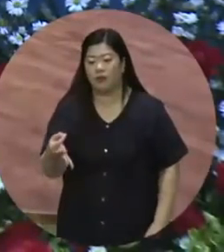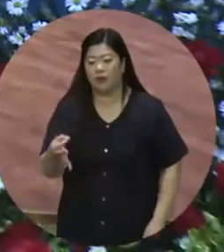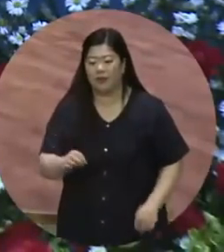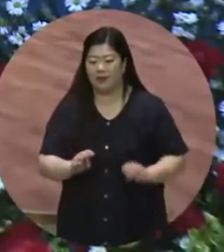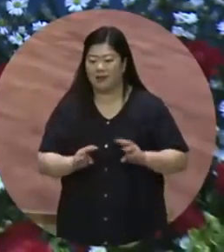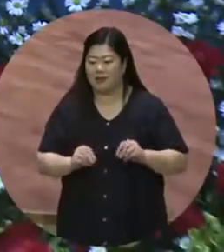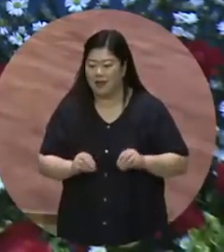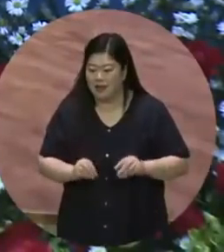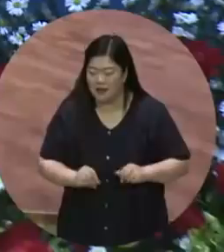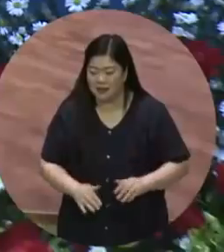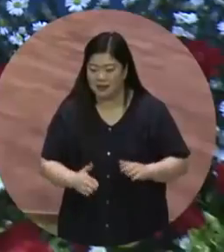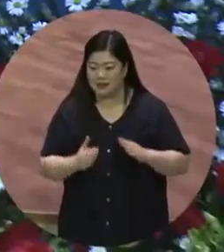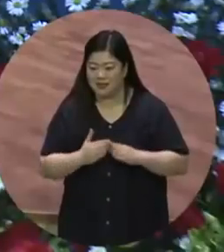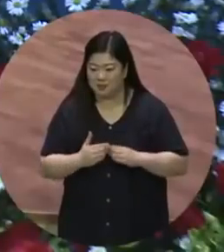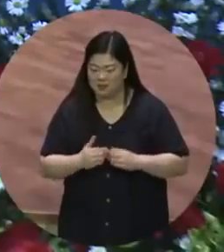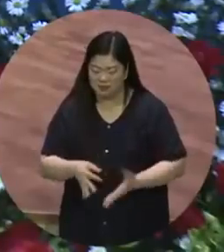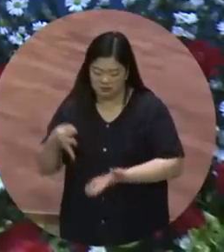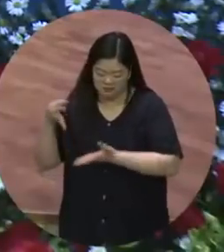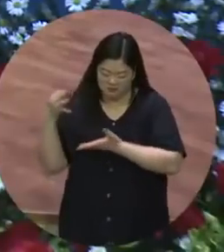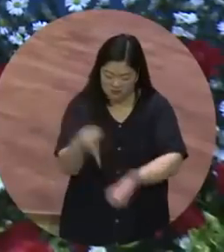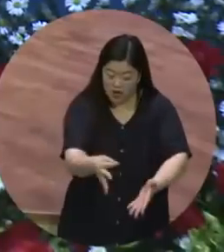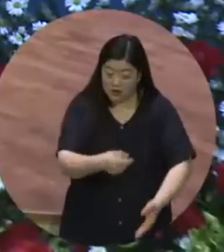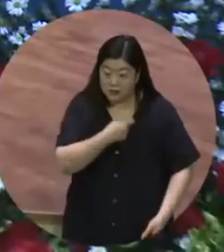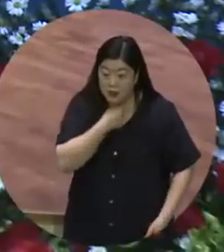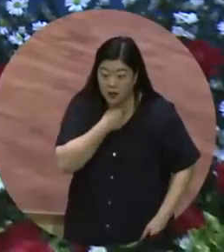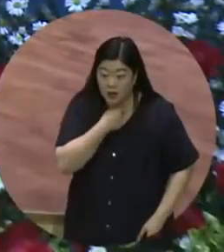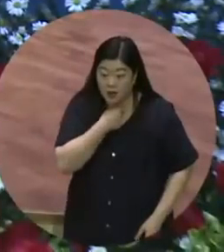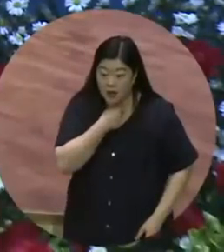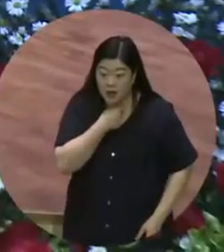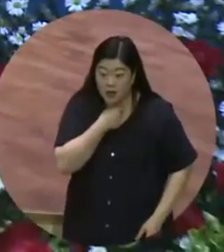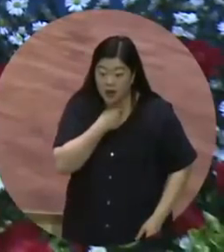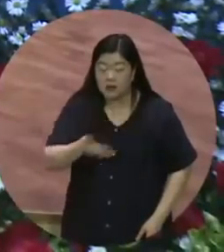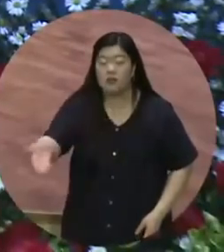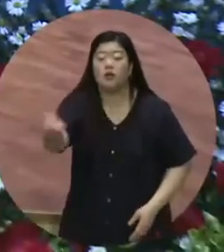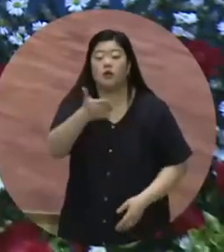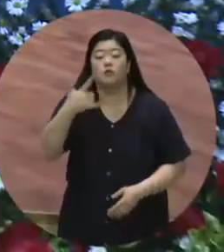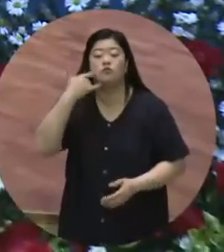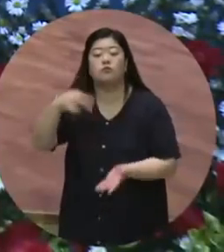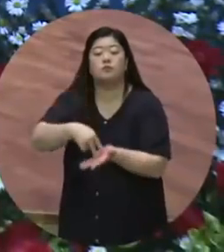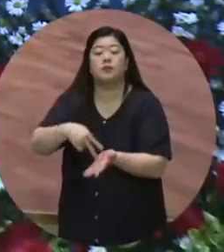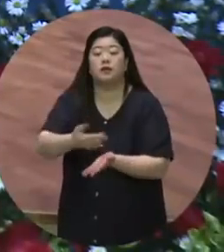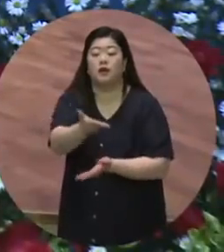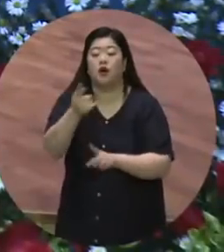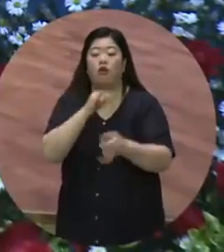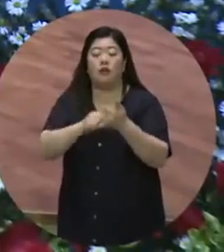했던 후손들 우리는 그게 아니야. 언약 전달하시기 바랍니다. 언약 속에 다 있어.